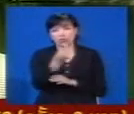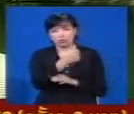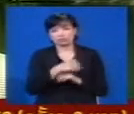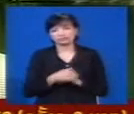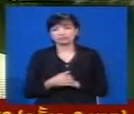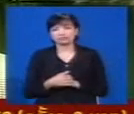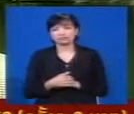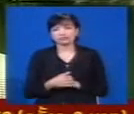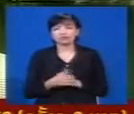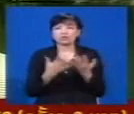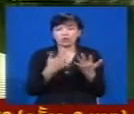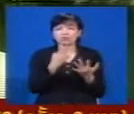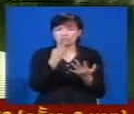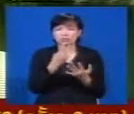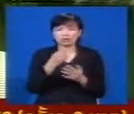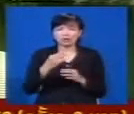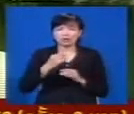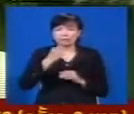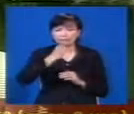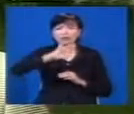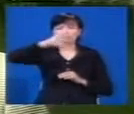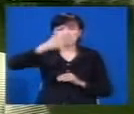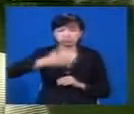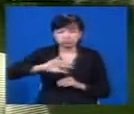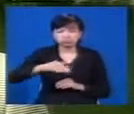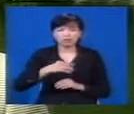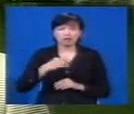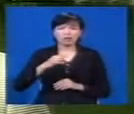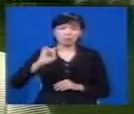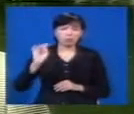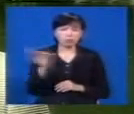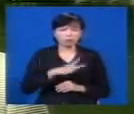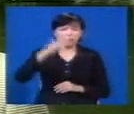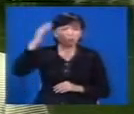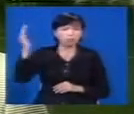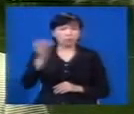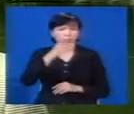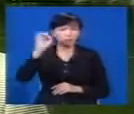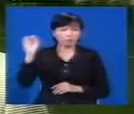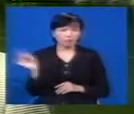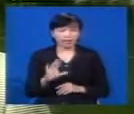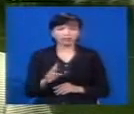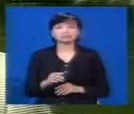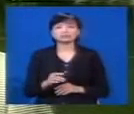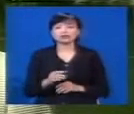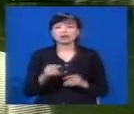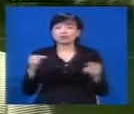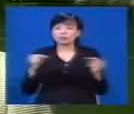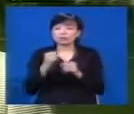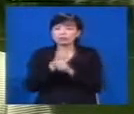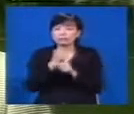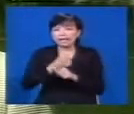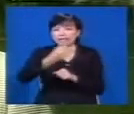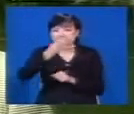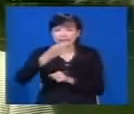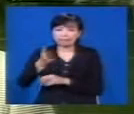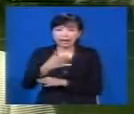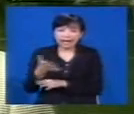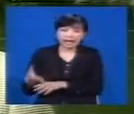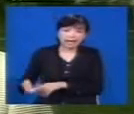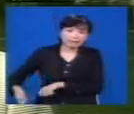แล้วก็ขึ้นลมมันแรงอะไรเงี้ยฮะชาวประมงจะทำยังไงนะครับก็เรียนย้ำอีกครั้งหนึ่งนะครับว่าท่านนายกรั